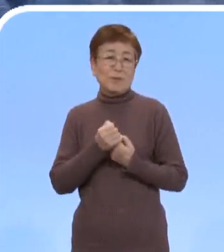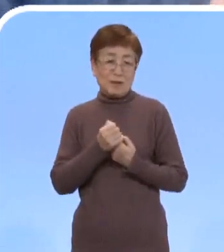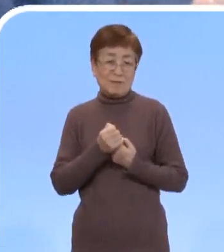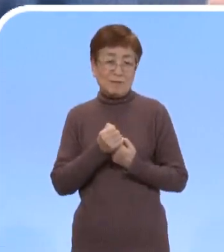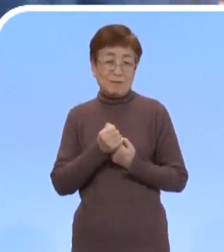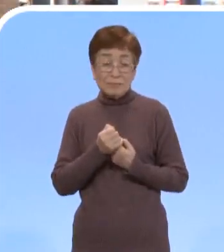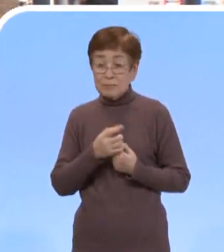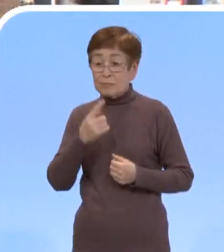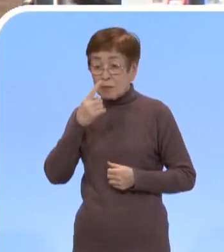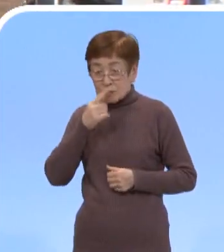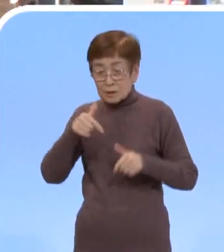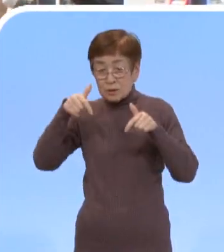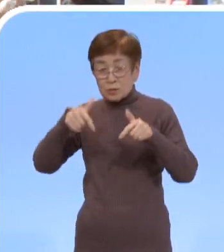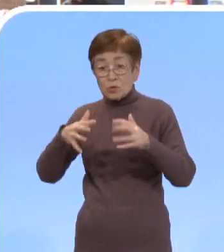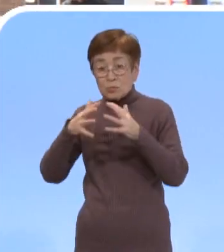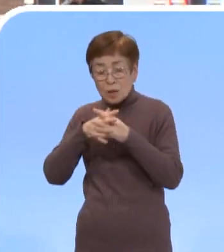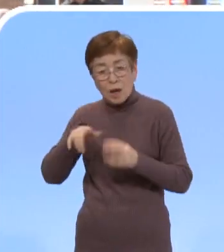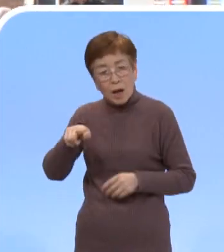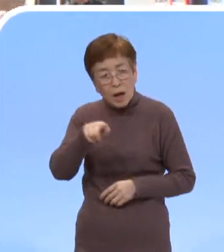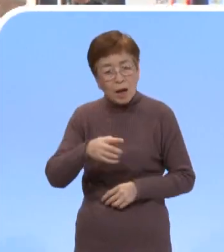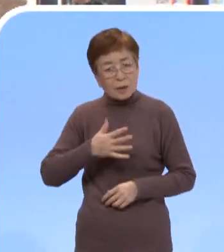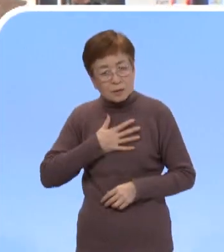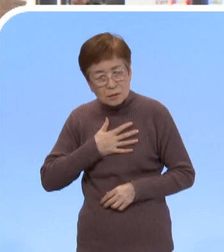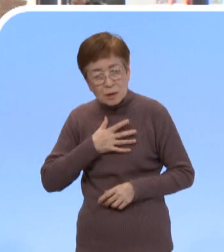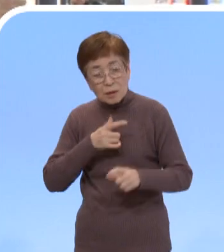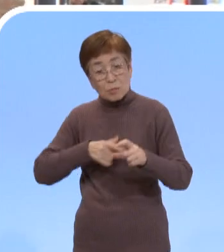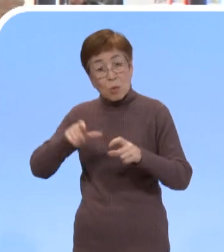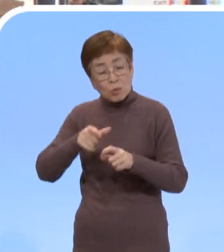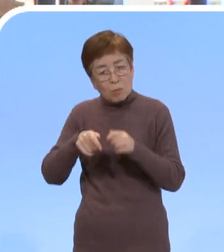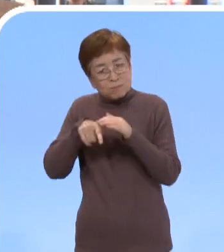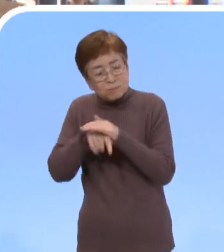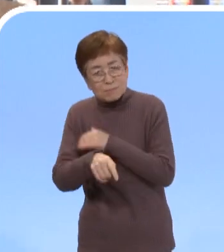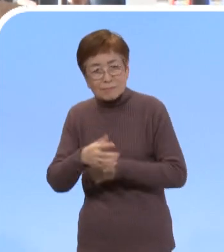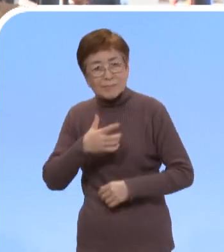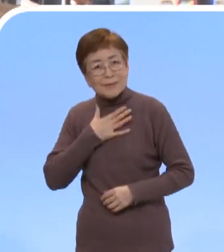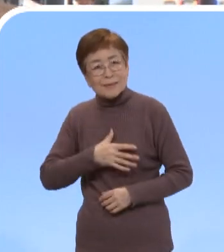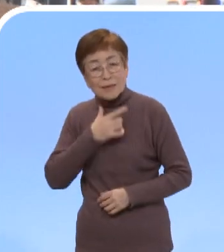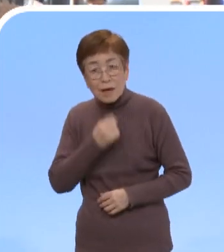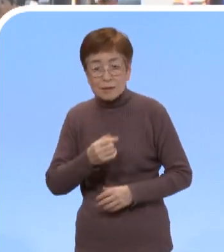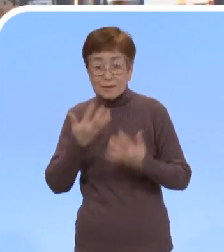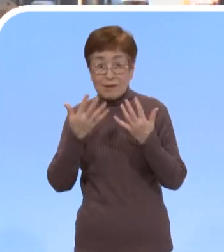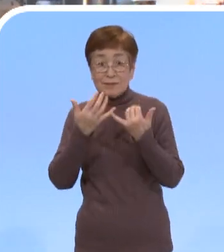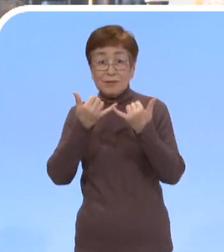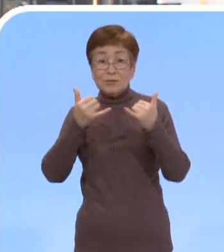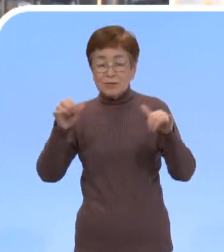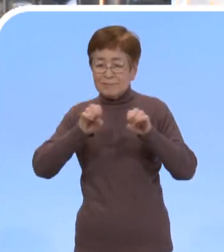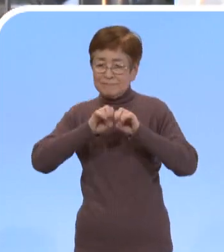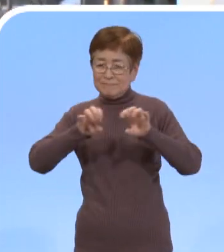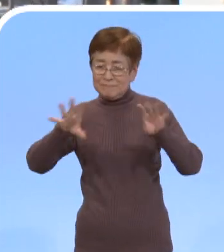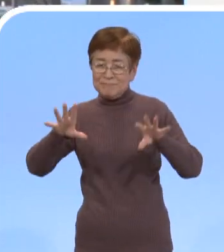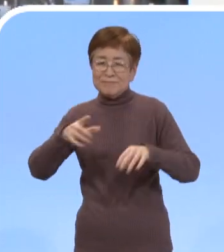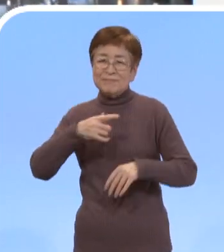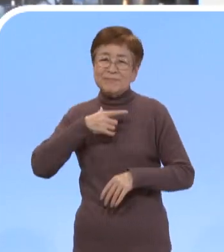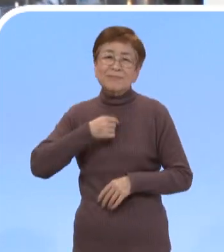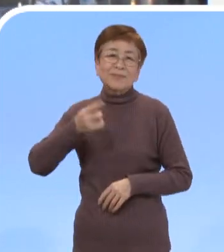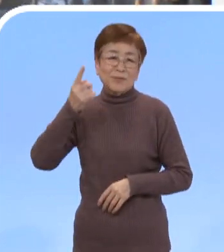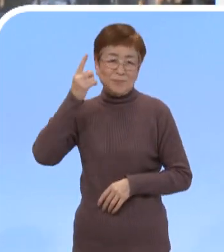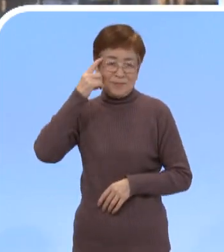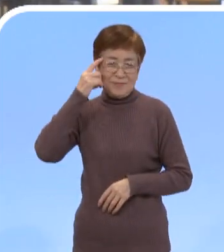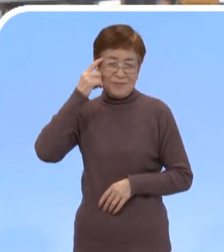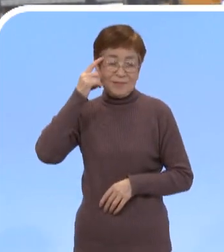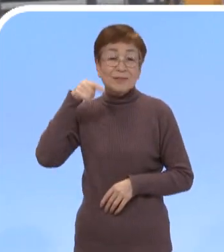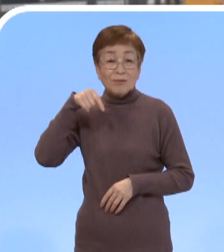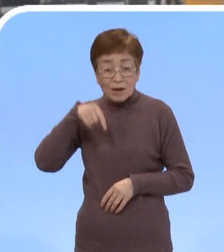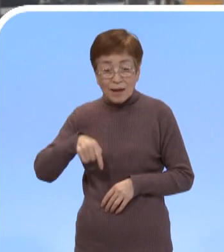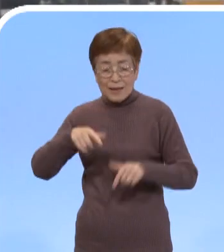持って、でその私 その知れば知るほど行ってみたくなるっていう気持ちを、一人でも多くの方に、知っていただきた